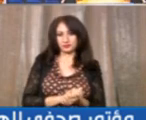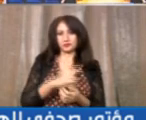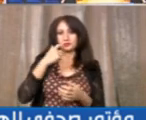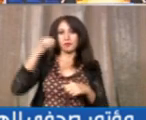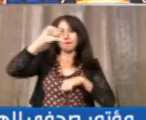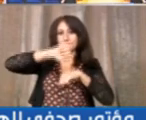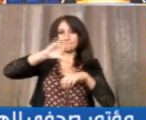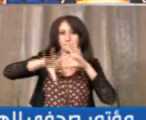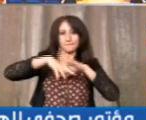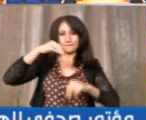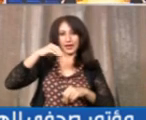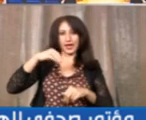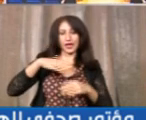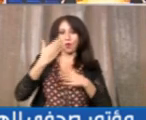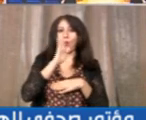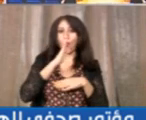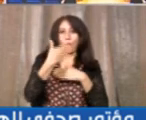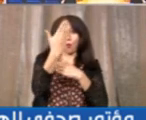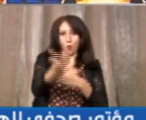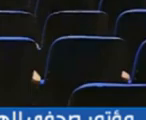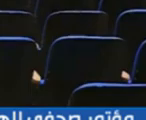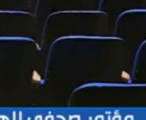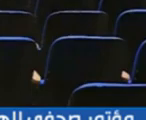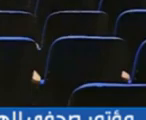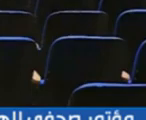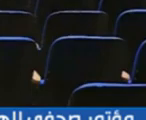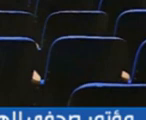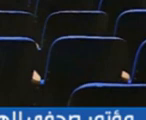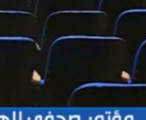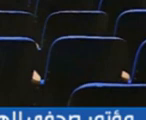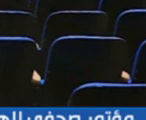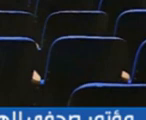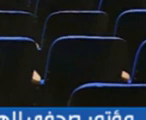تجهيز مكان لتلقي اوراق الترشح بمقر الهيئه الوطنيه انتخابات